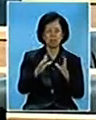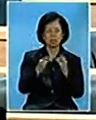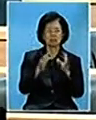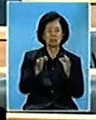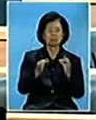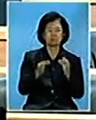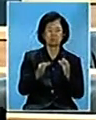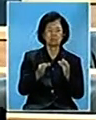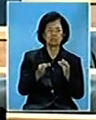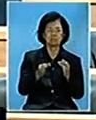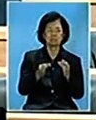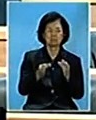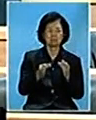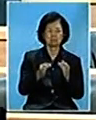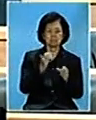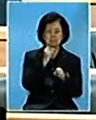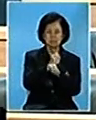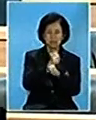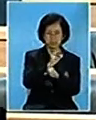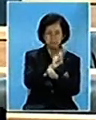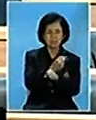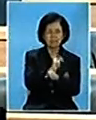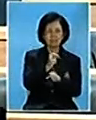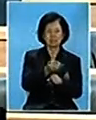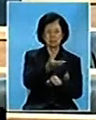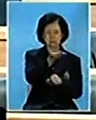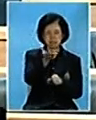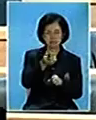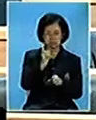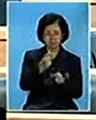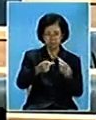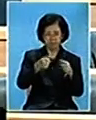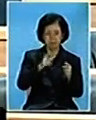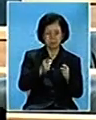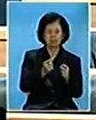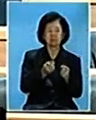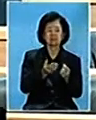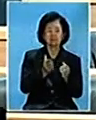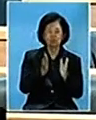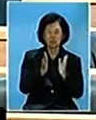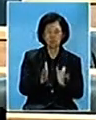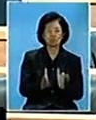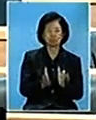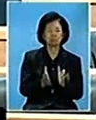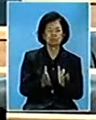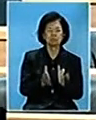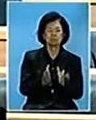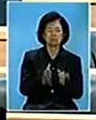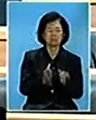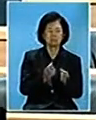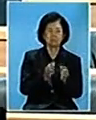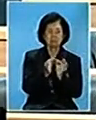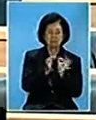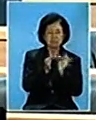ราบเรียนท่านศาลรัฐธรรมนูญด้วยความเคารพที่ท่านได้มาเป็นผู้ชี้แจงในวันนี้นี่การอภิปรายของผมเนี่ยเป็นการทำตามหน้า